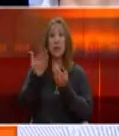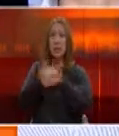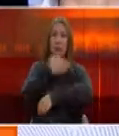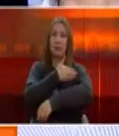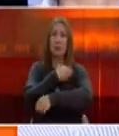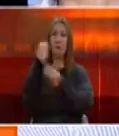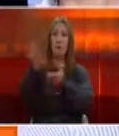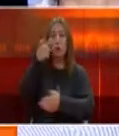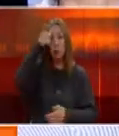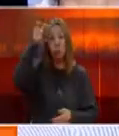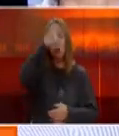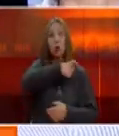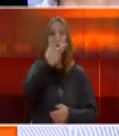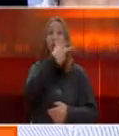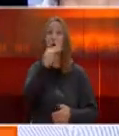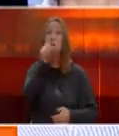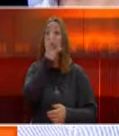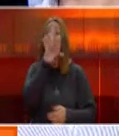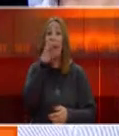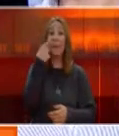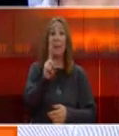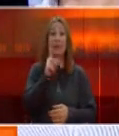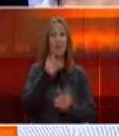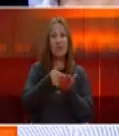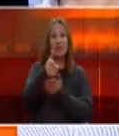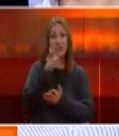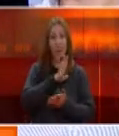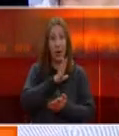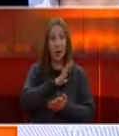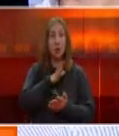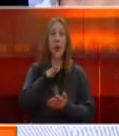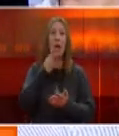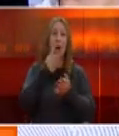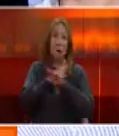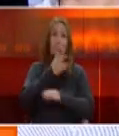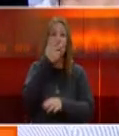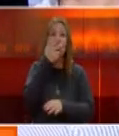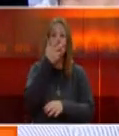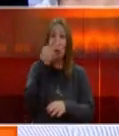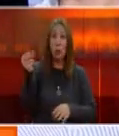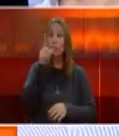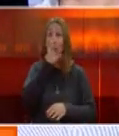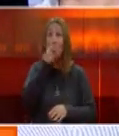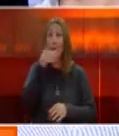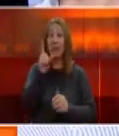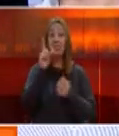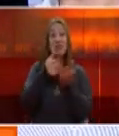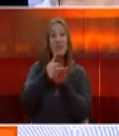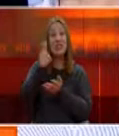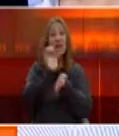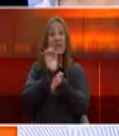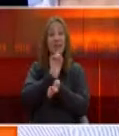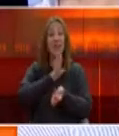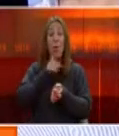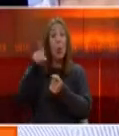ve Türkiye'de 3 milyon 150 bin çiftçi var. Aslında 3 milyon 150 bin çiftçi ailesi var. Onların